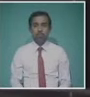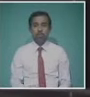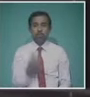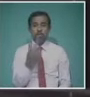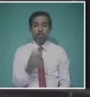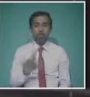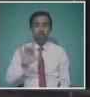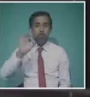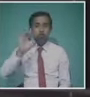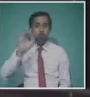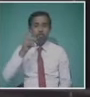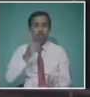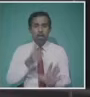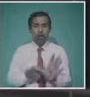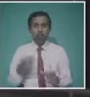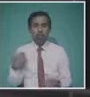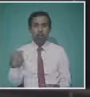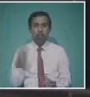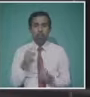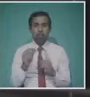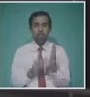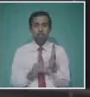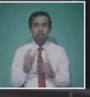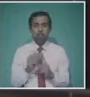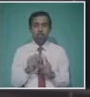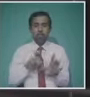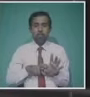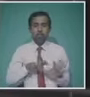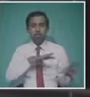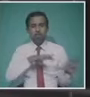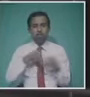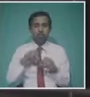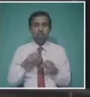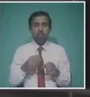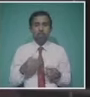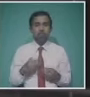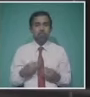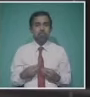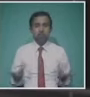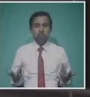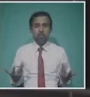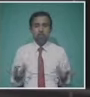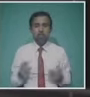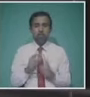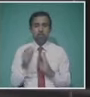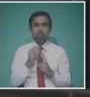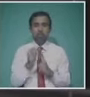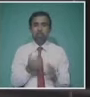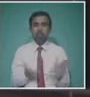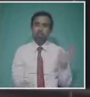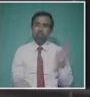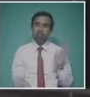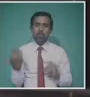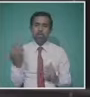දෙදාස් පහළොවේ දී මම ආපු මගේ මන්ත්‍රී අසුන උදුර ගත්තා නැති වුණා මට පාර්ලිමේන්තුවෙන් යන්න